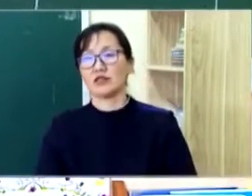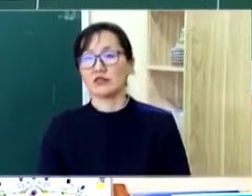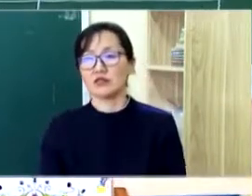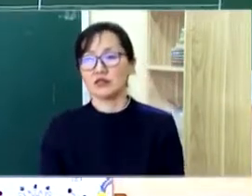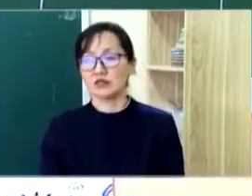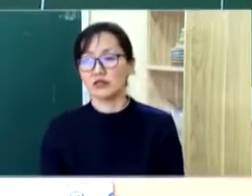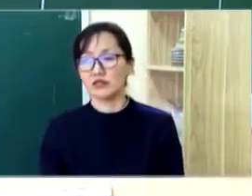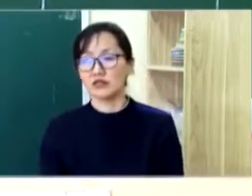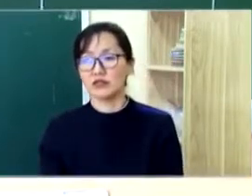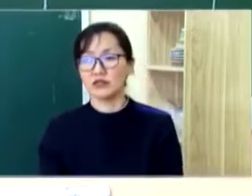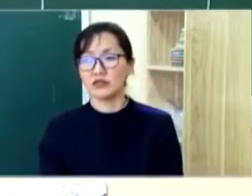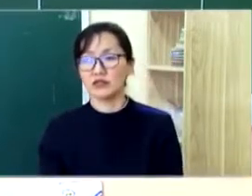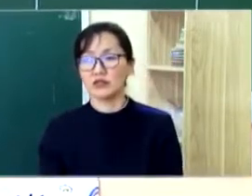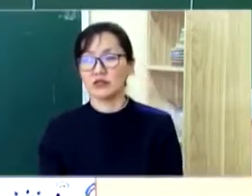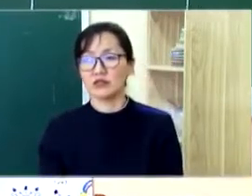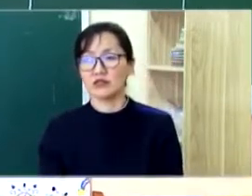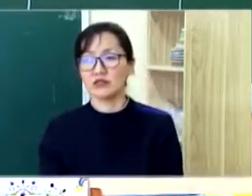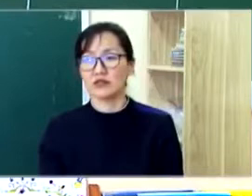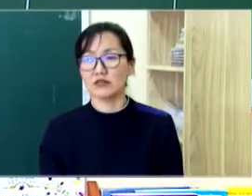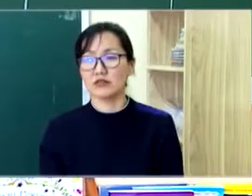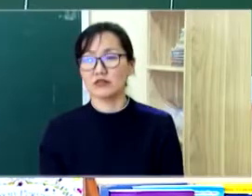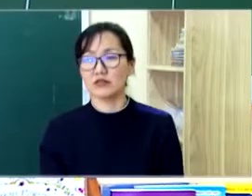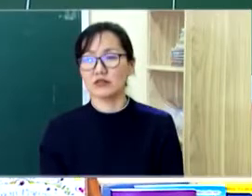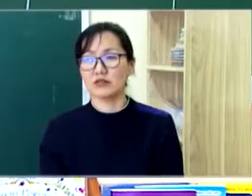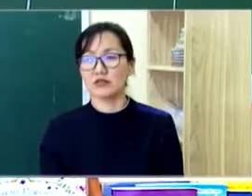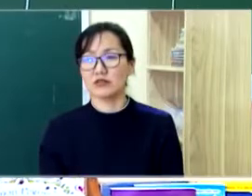нэ. За, ингээд 10 бүхэл 100-ы